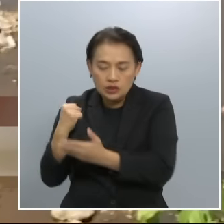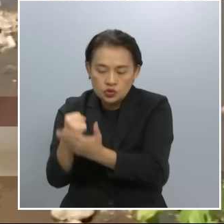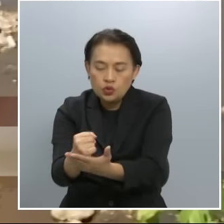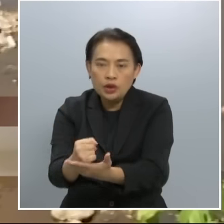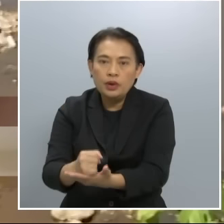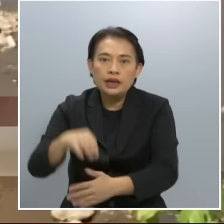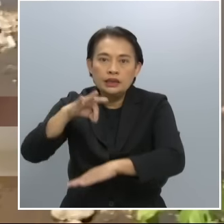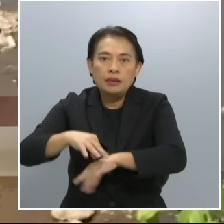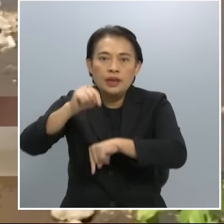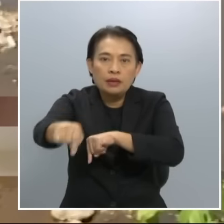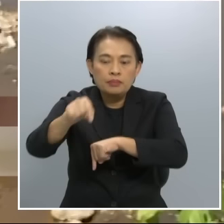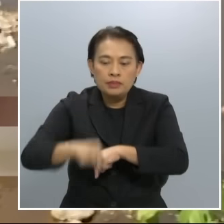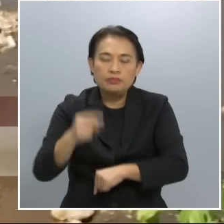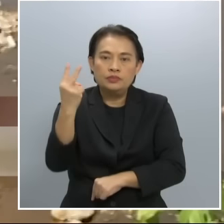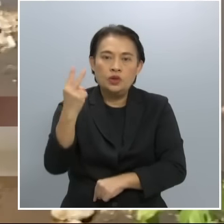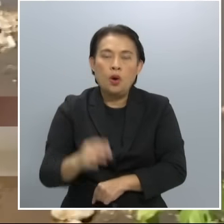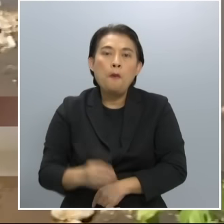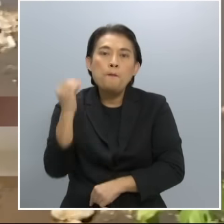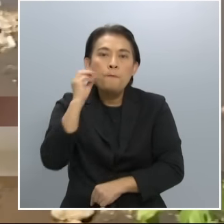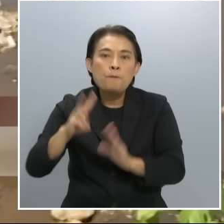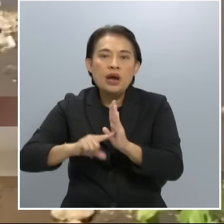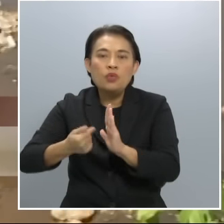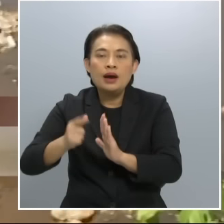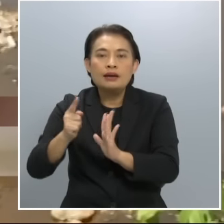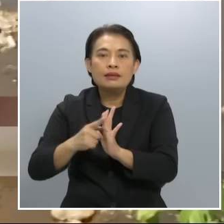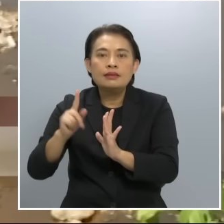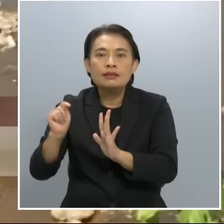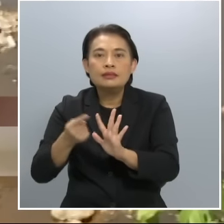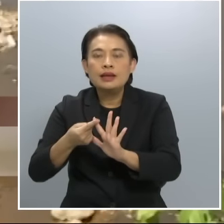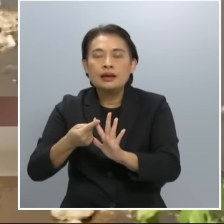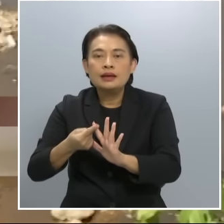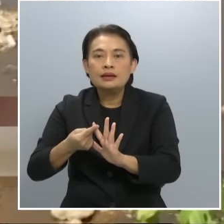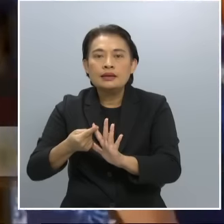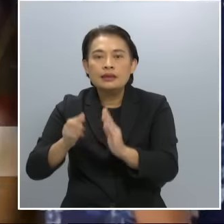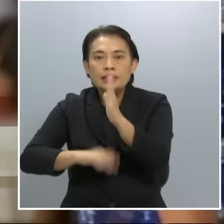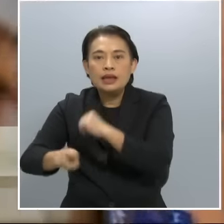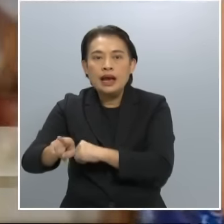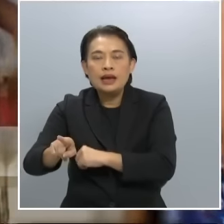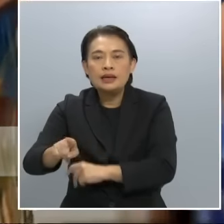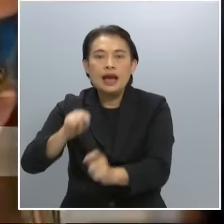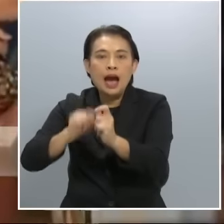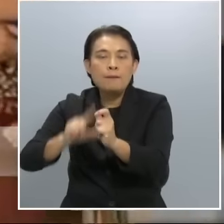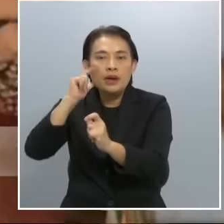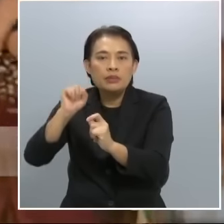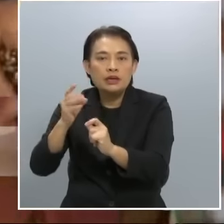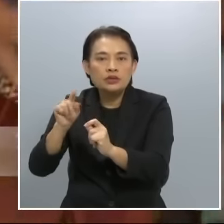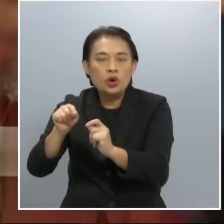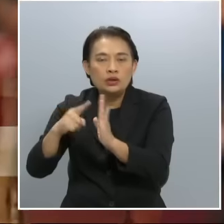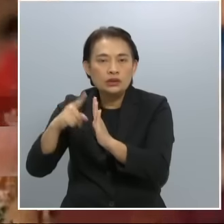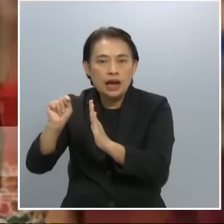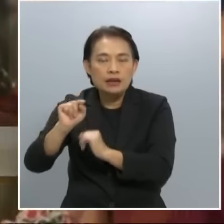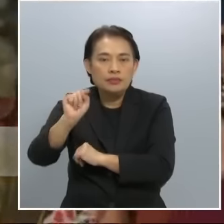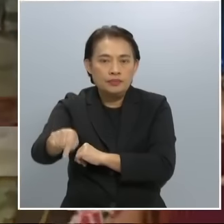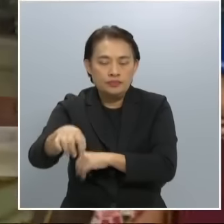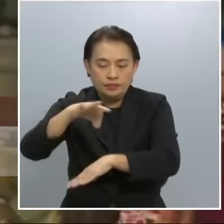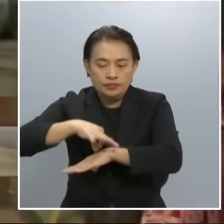2จุด มีที่บ้านวังตะเคียนใต้ที่ตำบลท่าสายลวดอำเภอแม่สอดจังหวัดตากค่ะล่าสุดมีรายงานนะคะว่ารัฐบาล